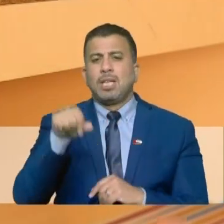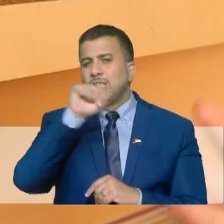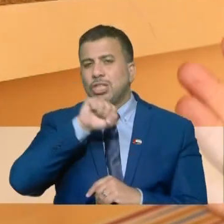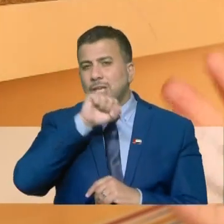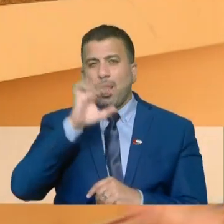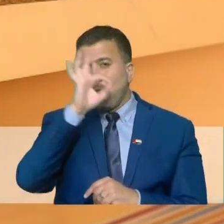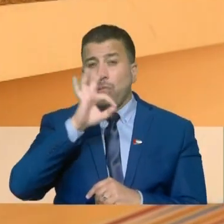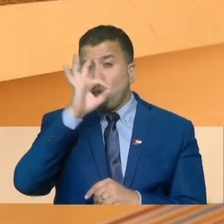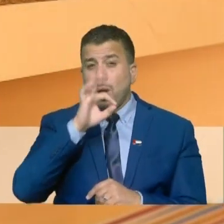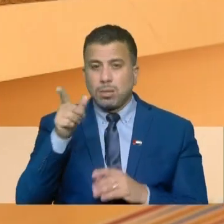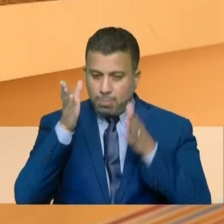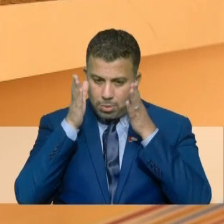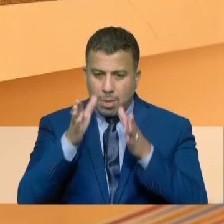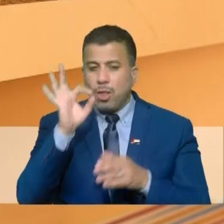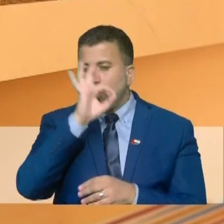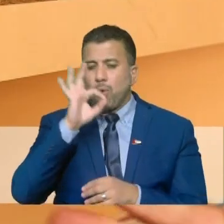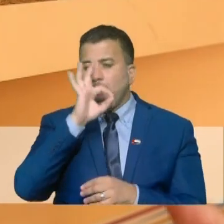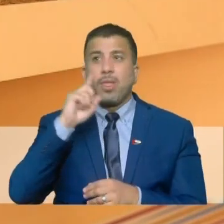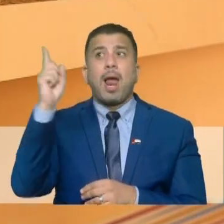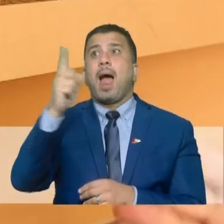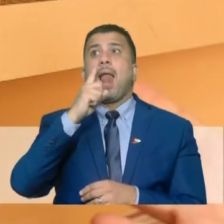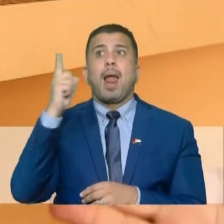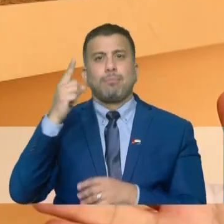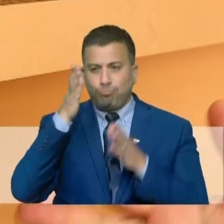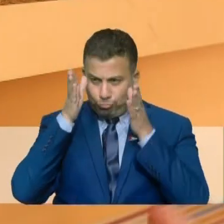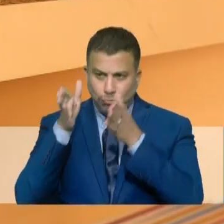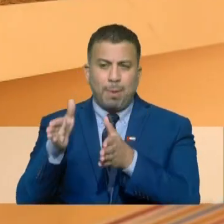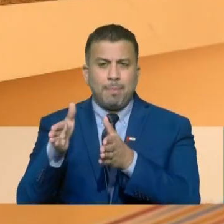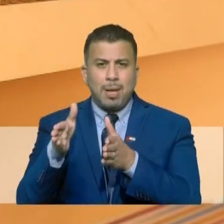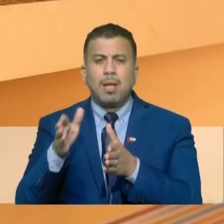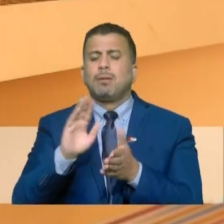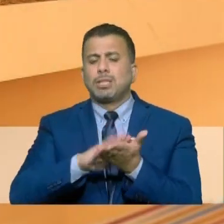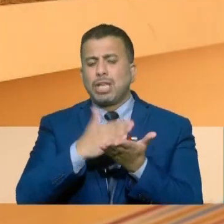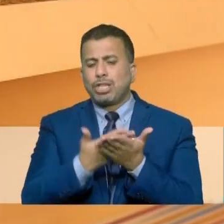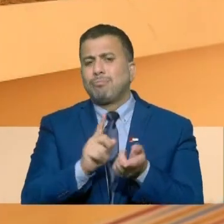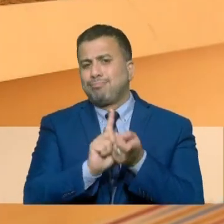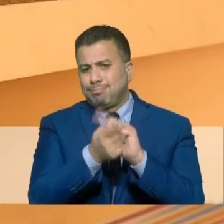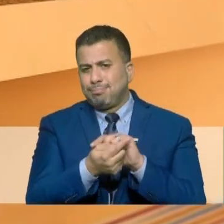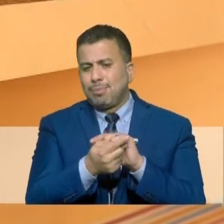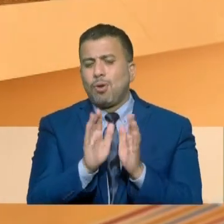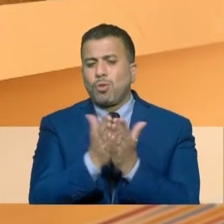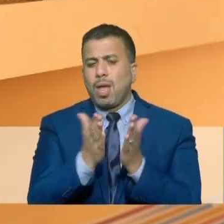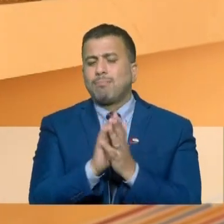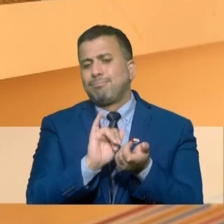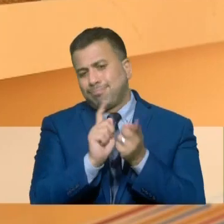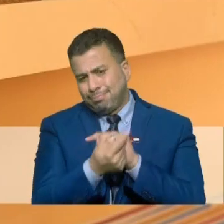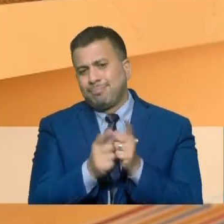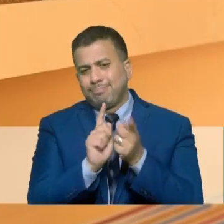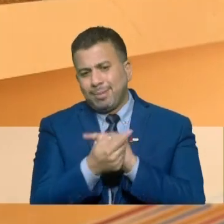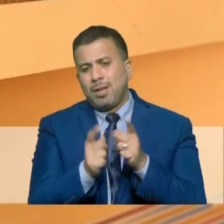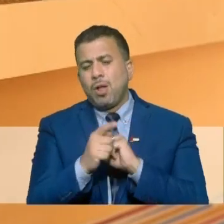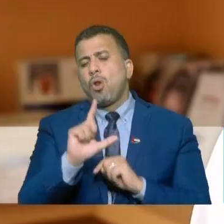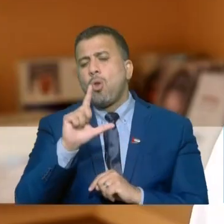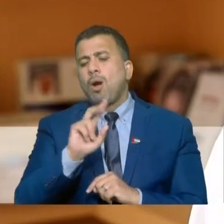للتراث مهتم في التراث العالمي وتم يعني ترجمه كثير من كتب معهد الشارقه للتراث الى